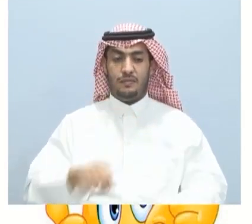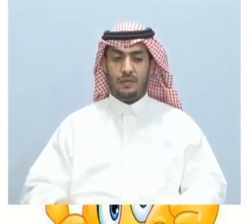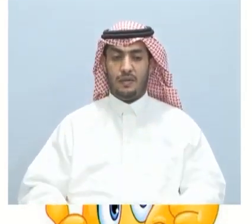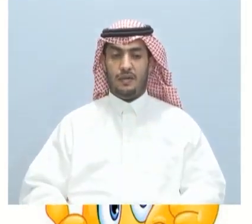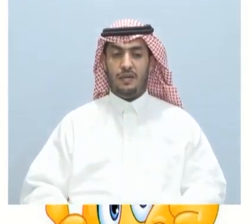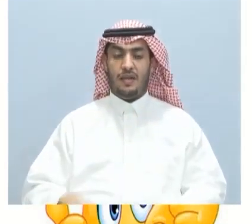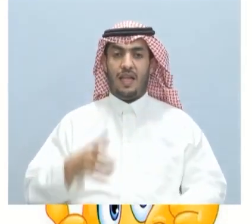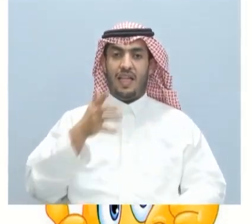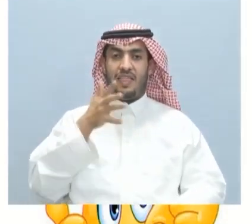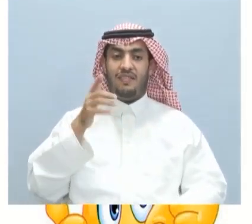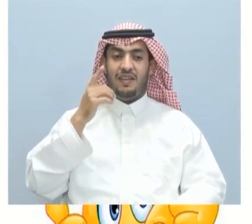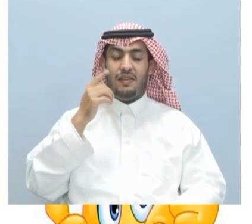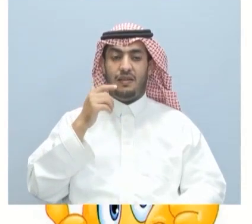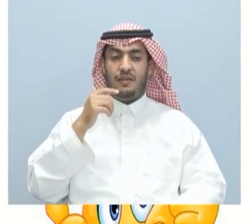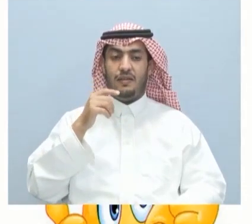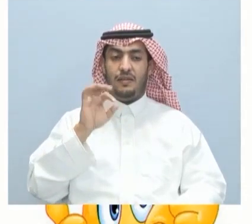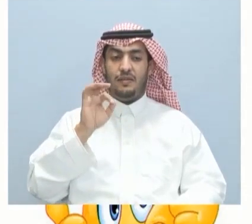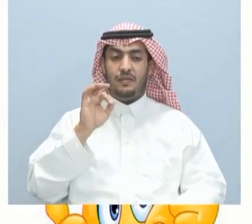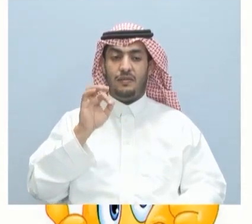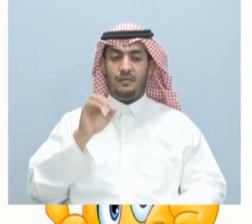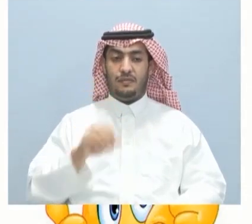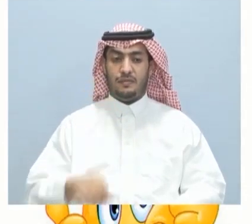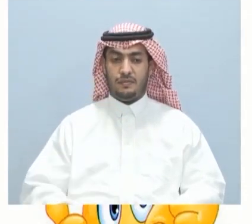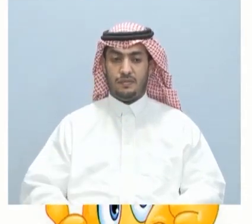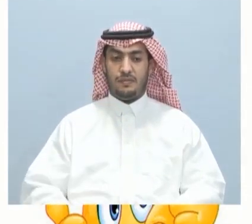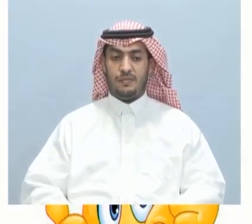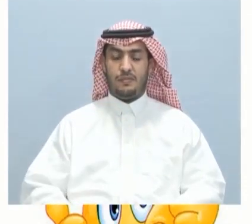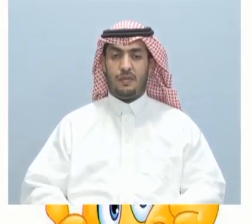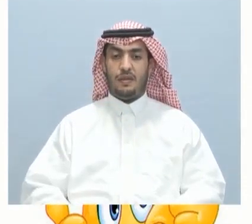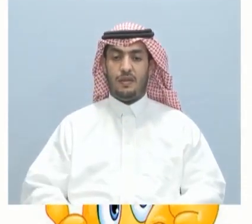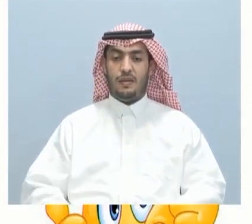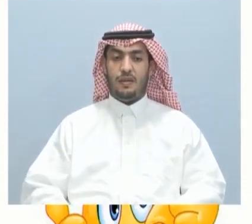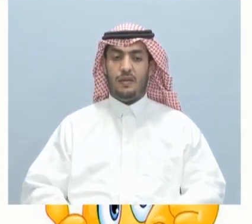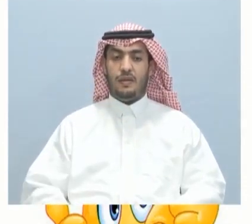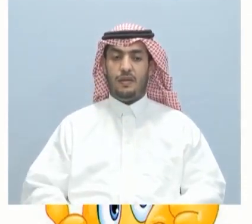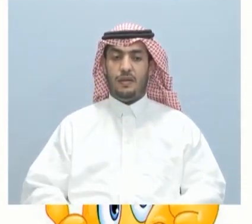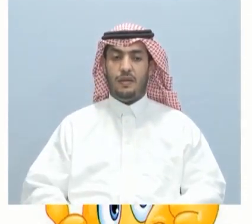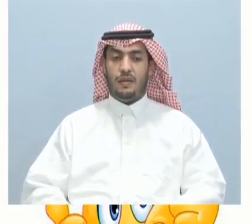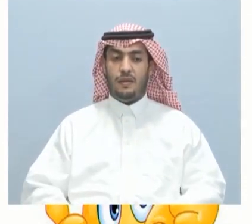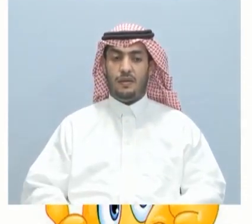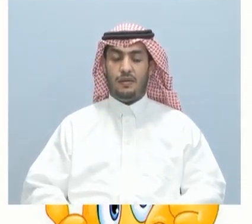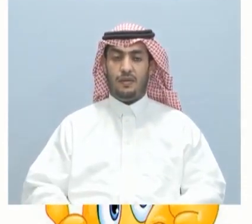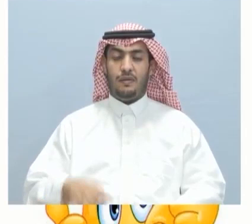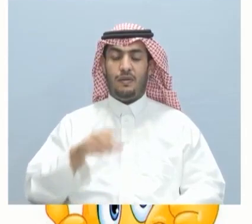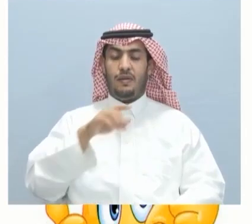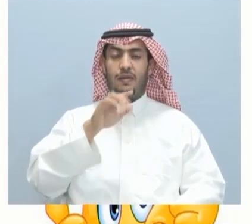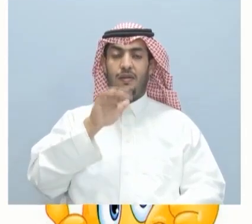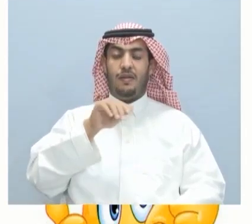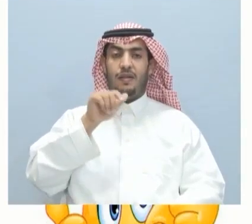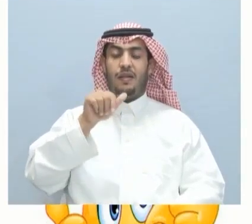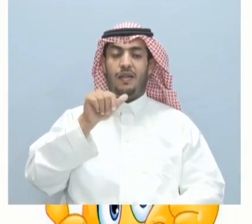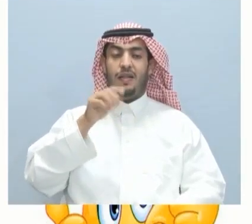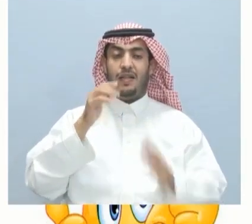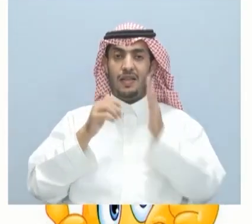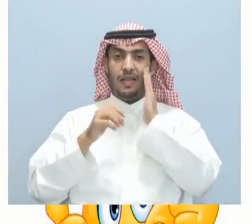الطفلين قبل لقليل طبعا هنا وضعت ثقلين اثنين لا نختلف ثقلين او ثقل هنا لنقل ف الثقل في هذه